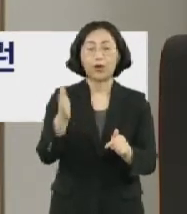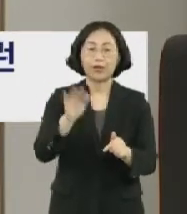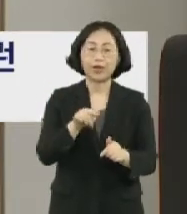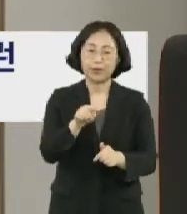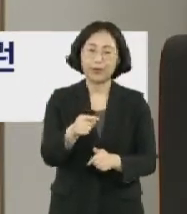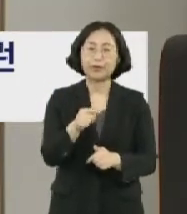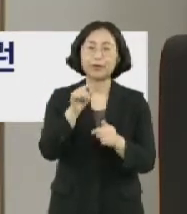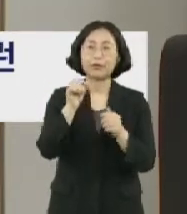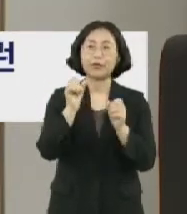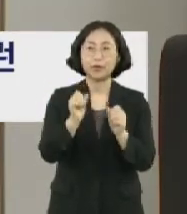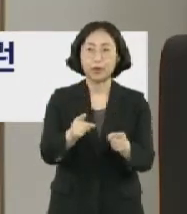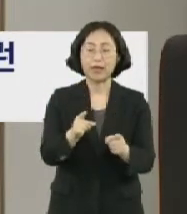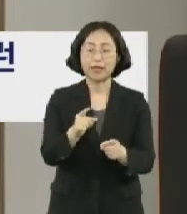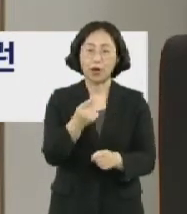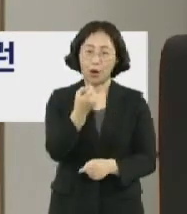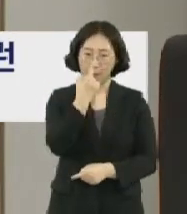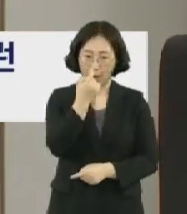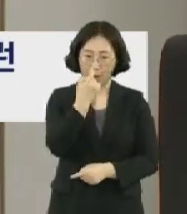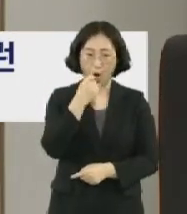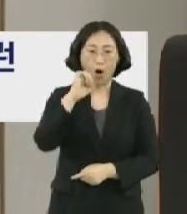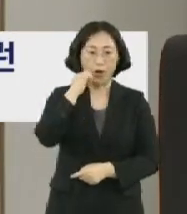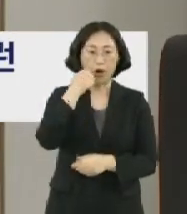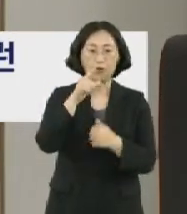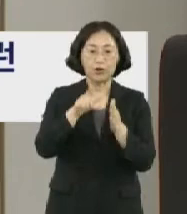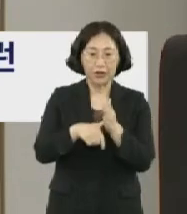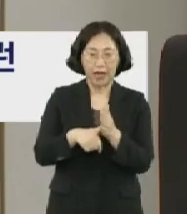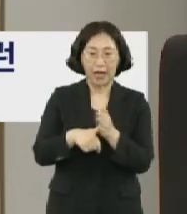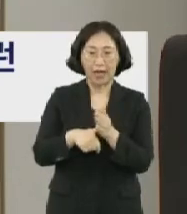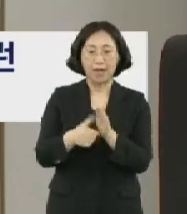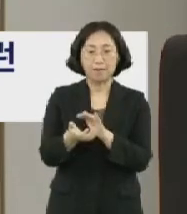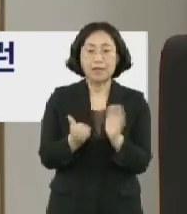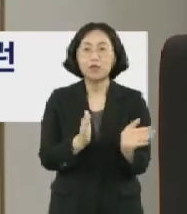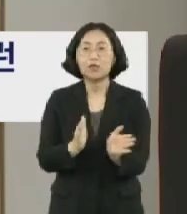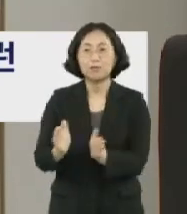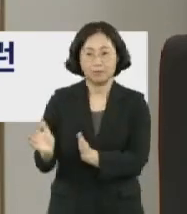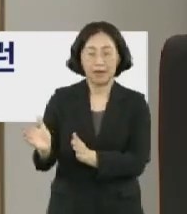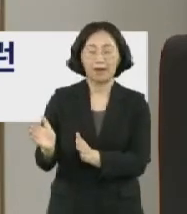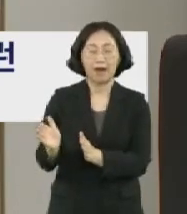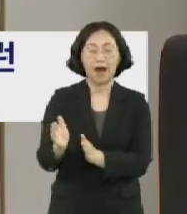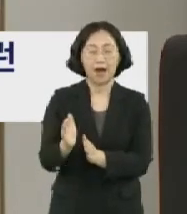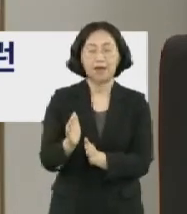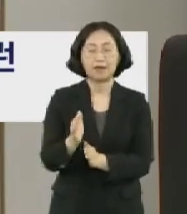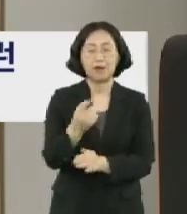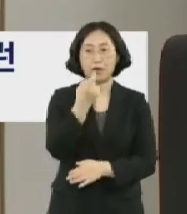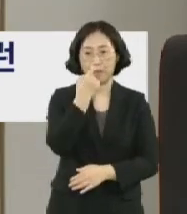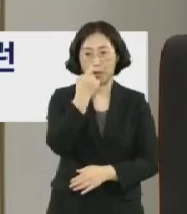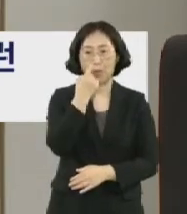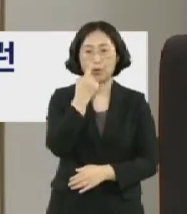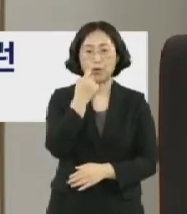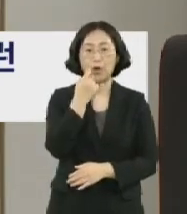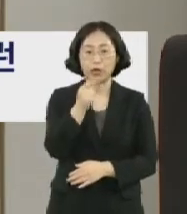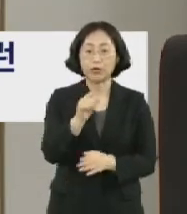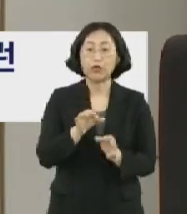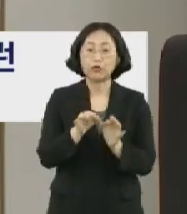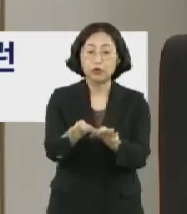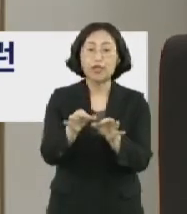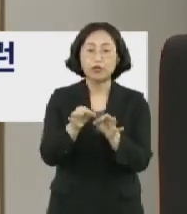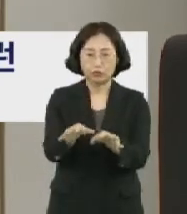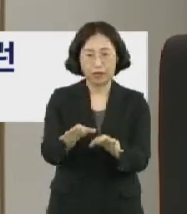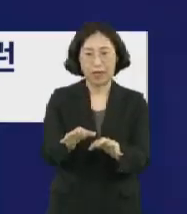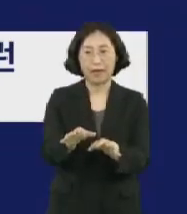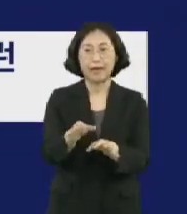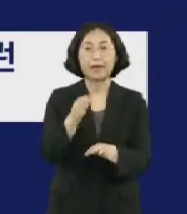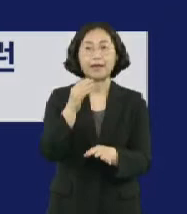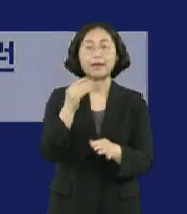반면교사를 삼지 않았을까. 어려울 때 오히려 이제 국간을 채워놓고 준비하라는 이제 그런 아무래도 교훈을 삼아서 계속 그런 부분에 투자를 하고 있는 걸로 저희는